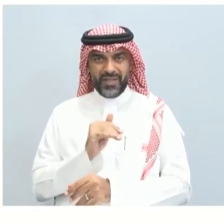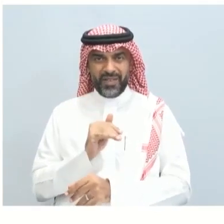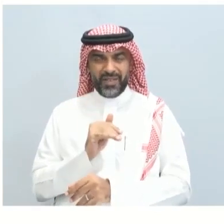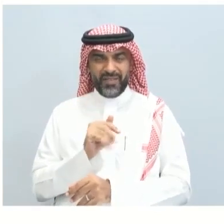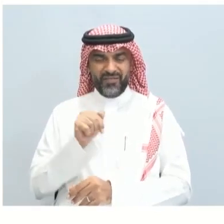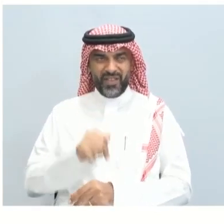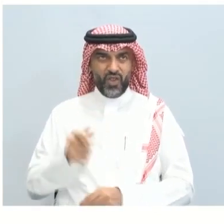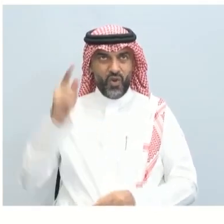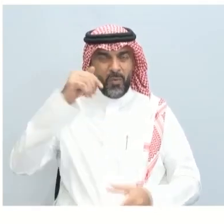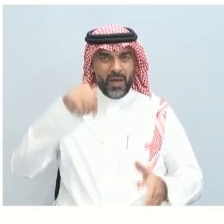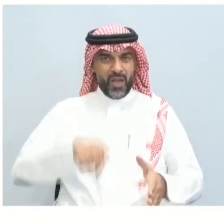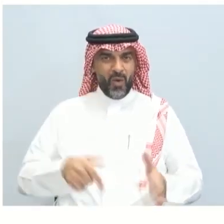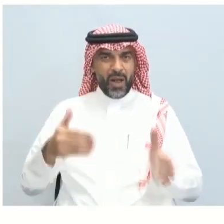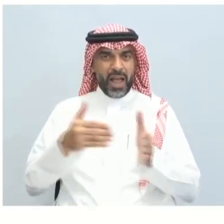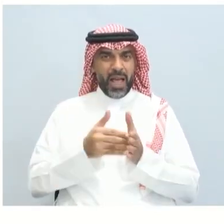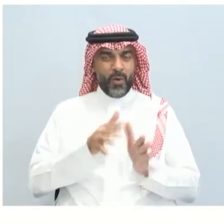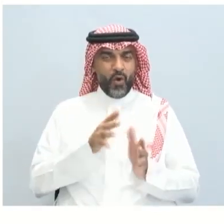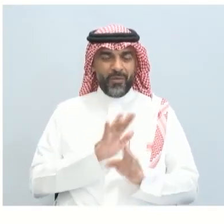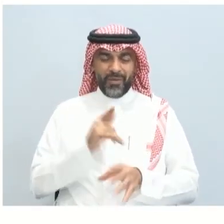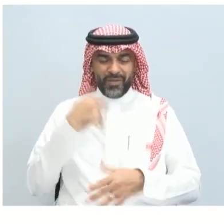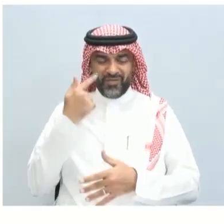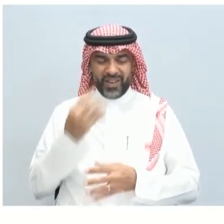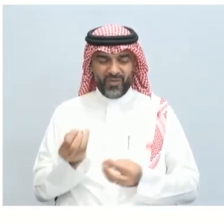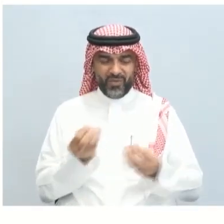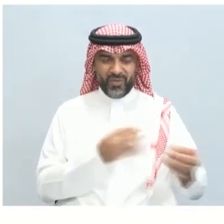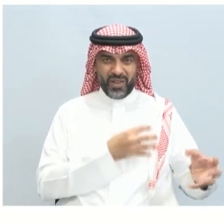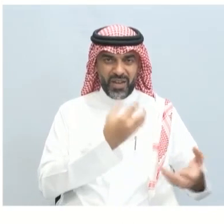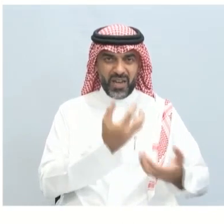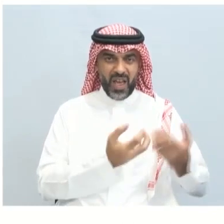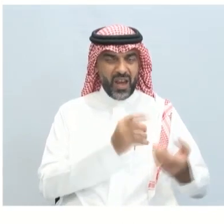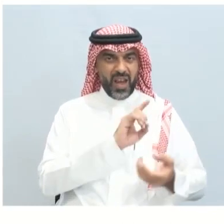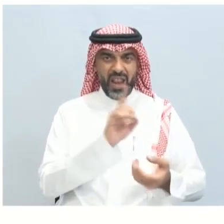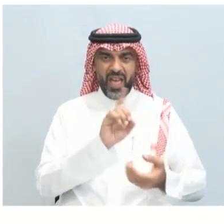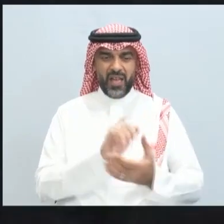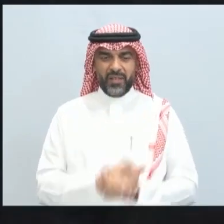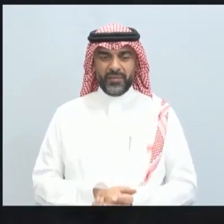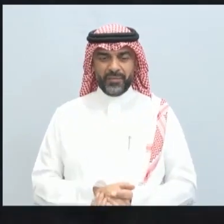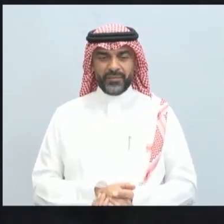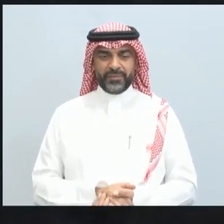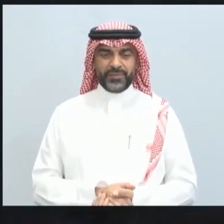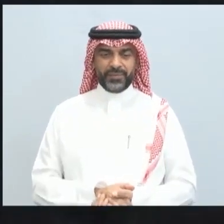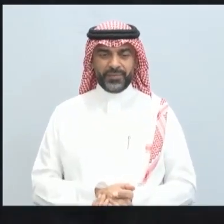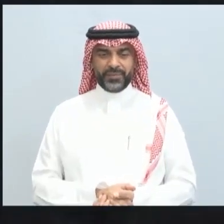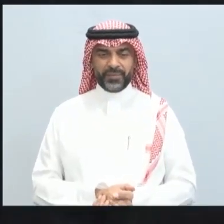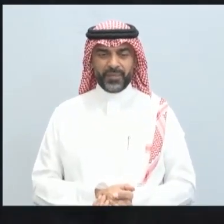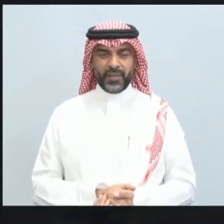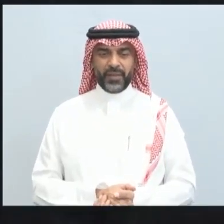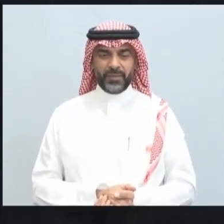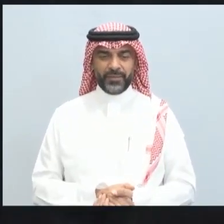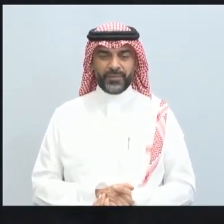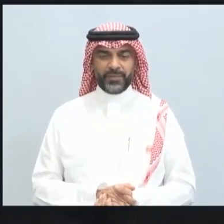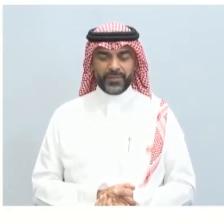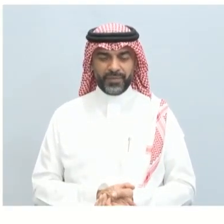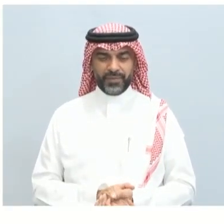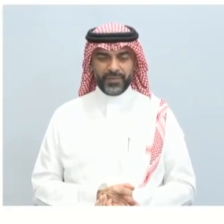خوف عليهم من عقاب الله عز وجل ولهم يحزنون في هذه الدنيا على سفاسف الدنيا اذا فاتهم شيء